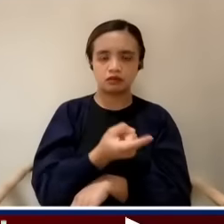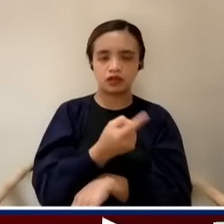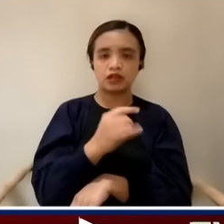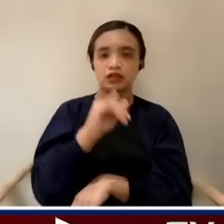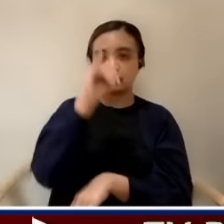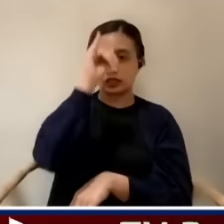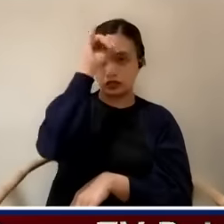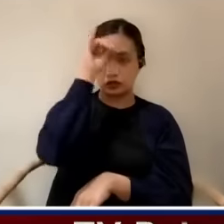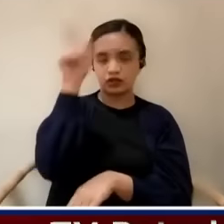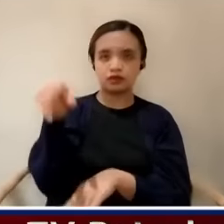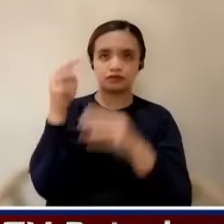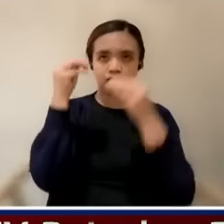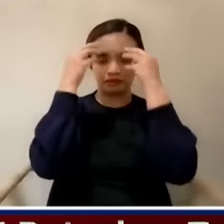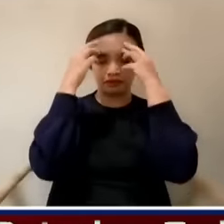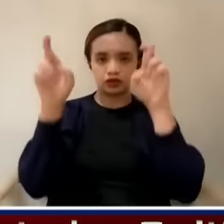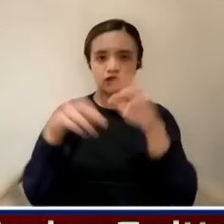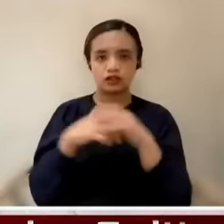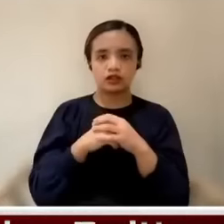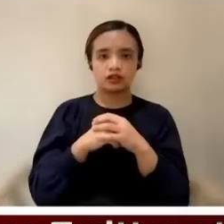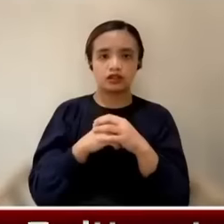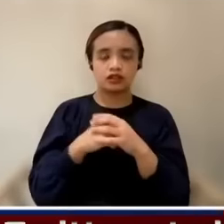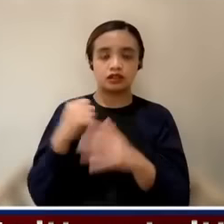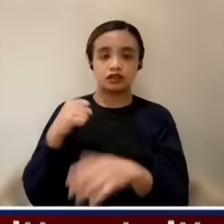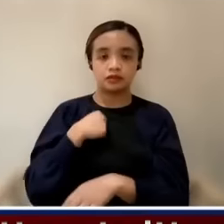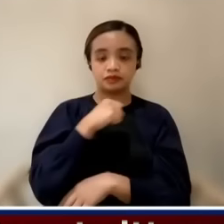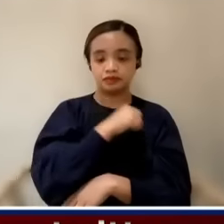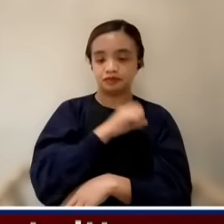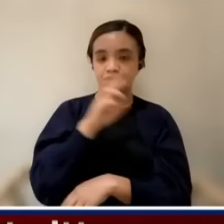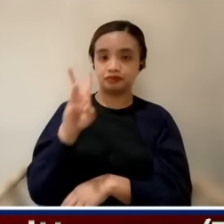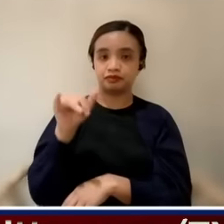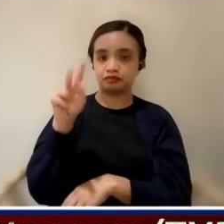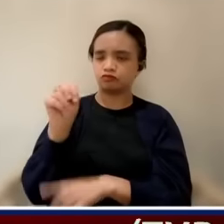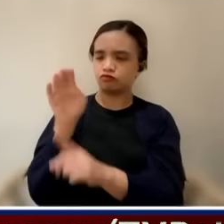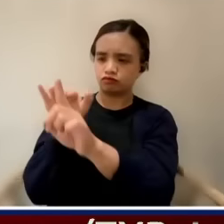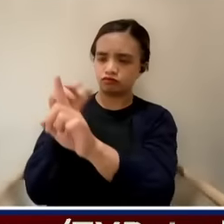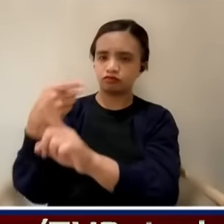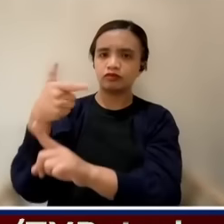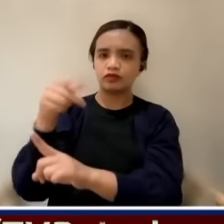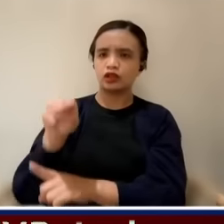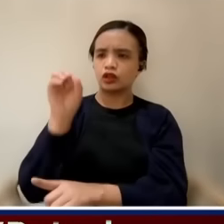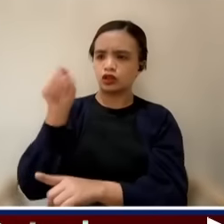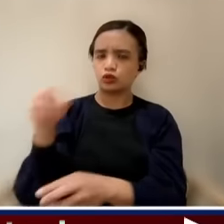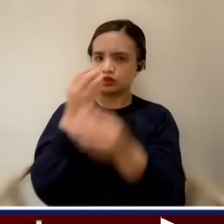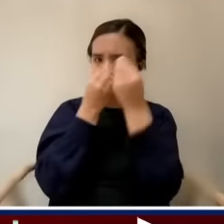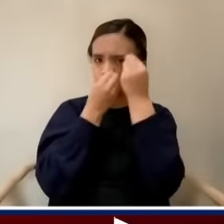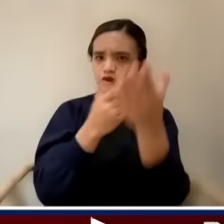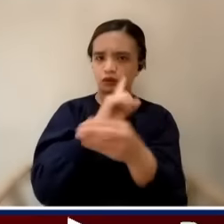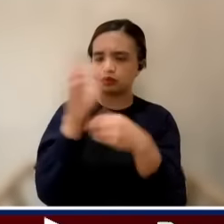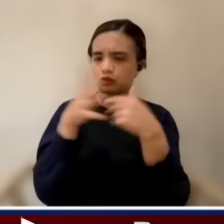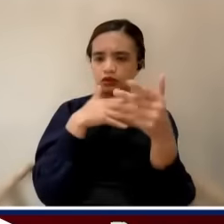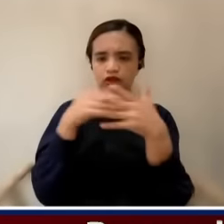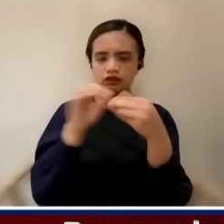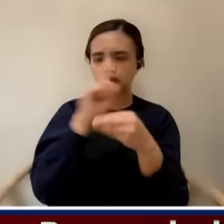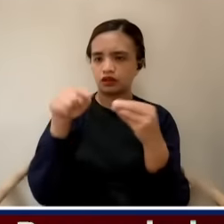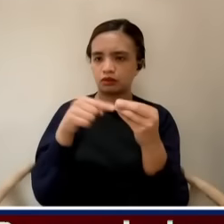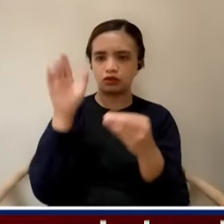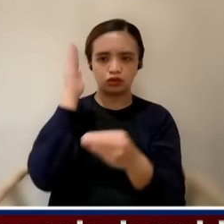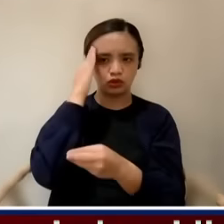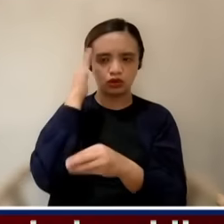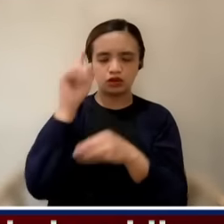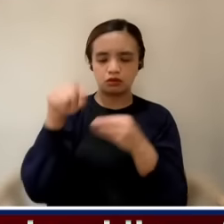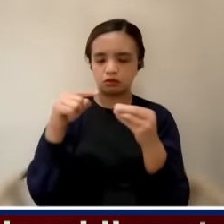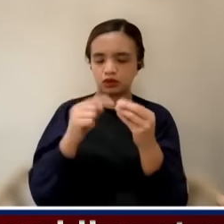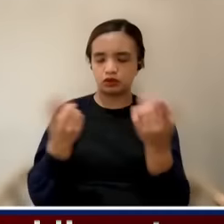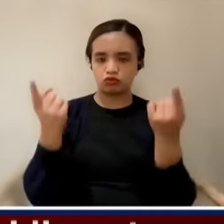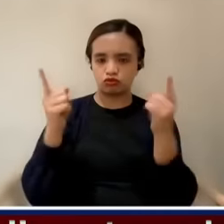alkalde. Nanawagan naman si Senador Sherwin Gatchalian kay Go na isiwalat ang kanyang nalalaman tungkol sa mga operasyon ng Pogo sa Bamban